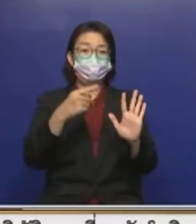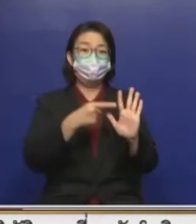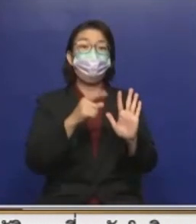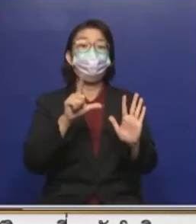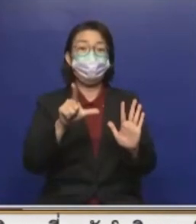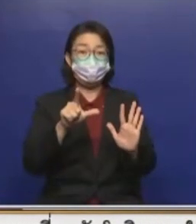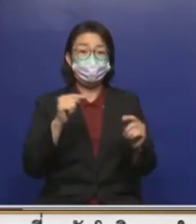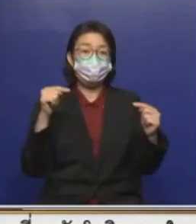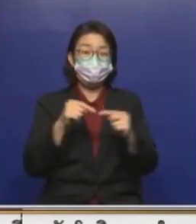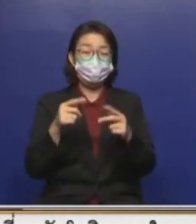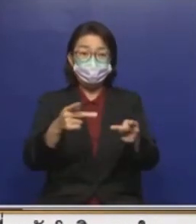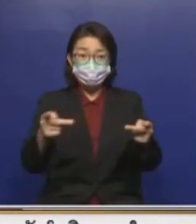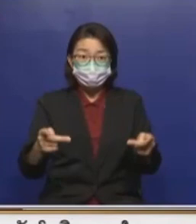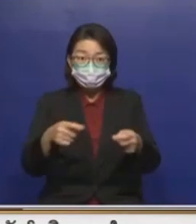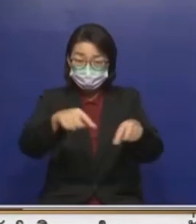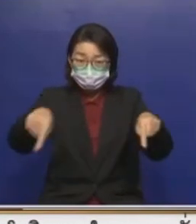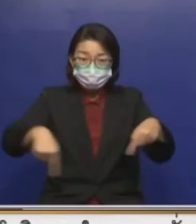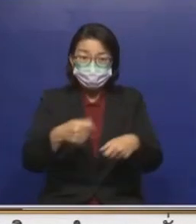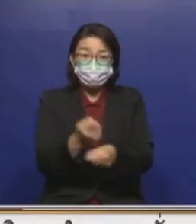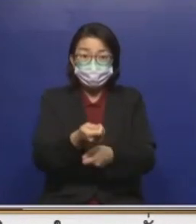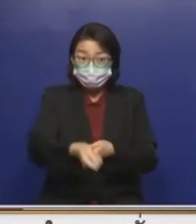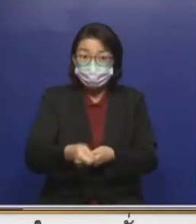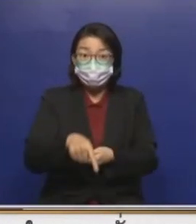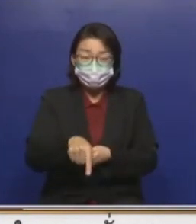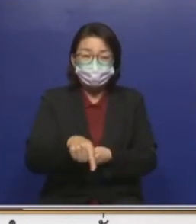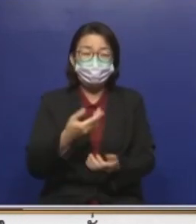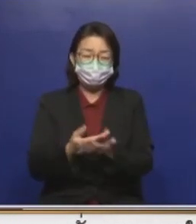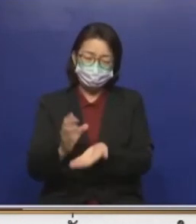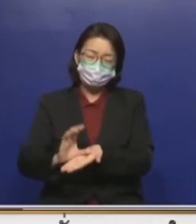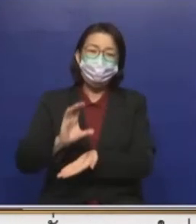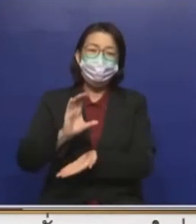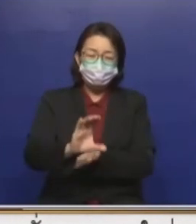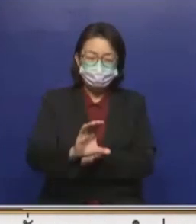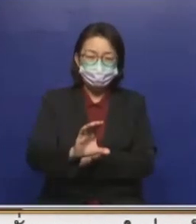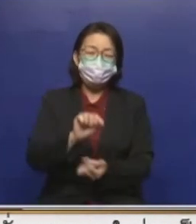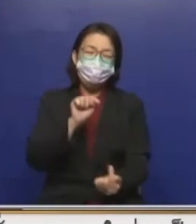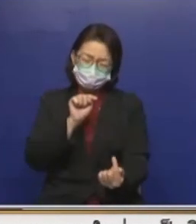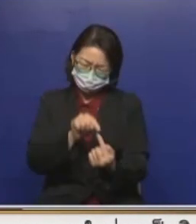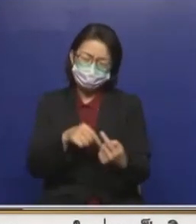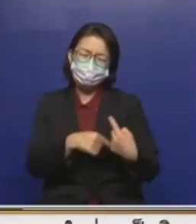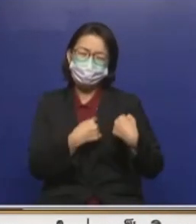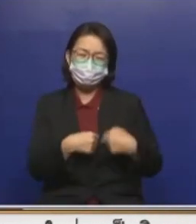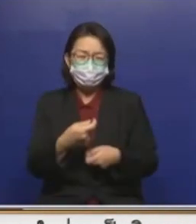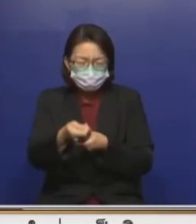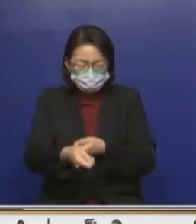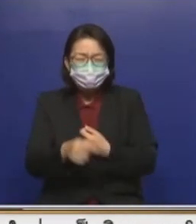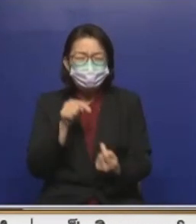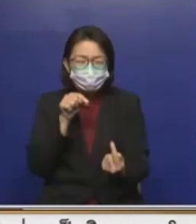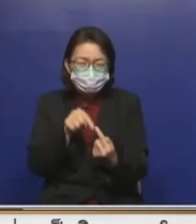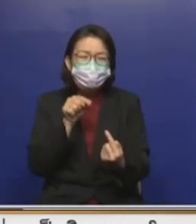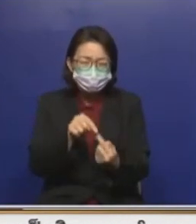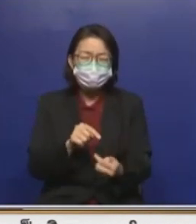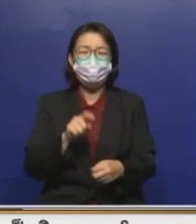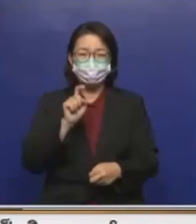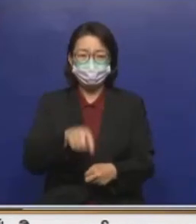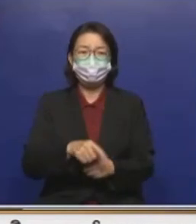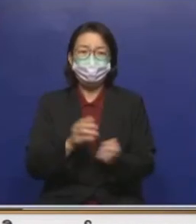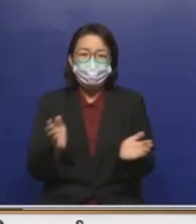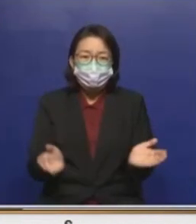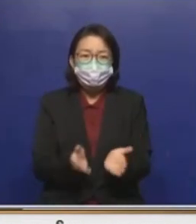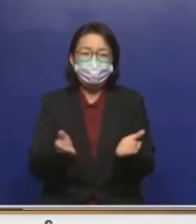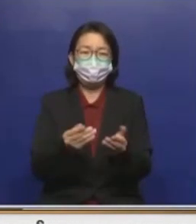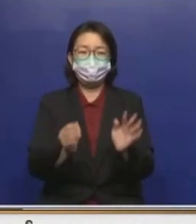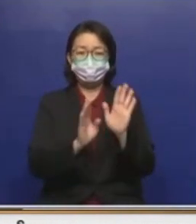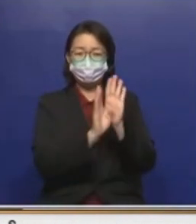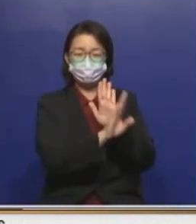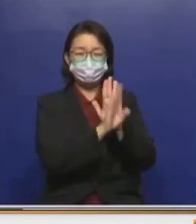ษตรกรที่ทำการเกษตรเป็นการใช้งบประมาณที่ตอบโจทย์ความต้องการของประชาชนเพราะพื้นที่ในภาคอีสานมีป